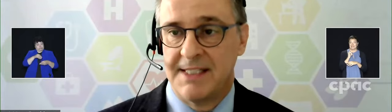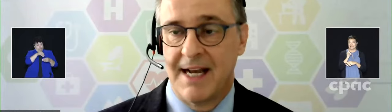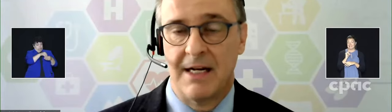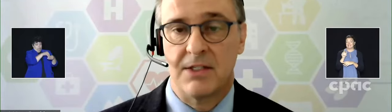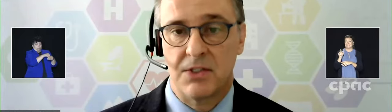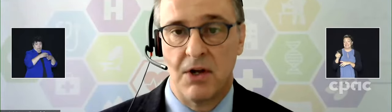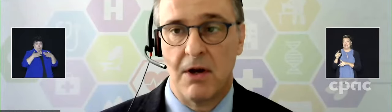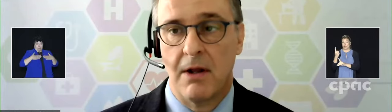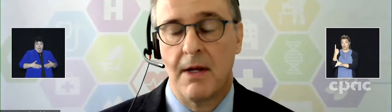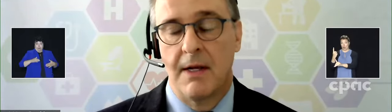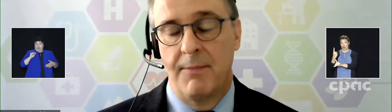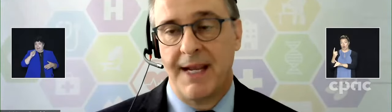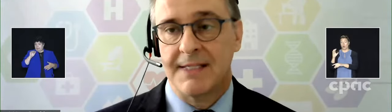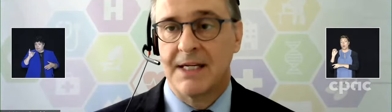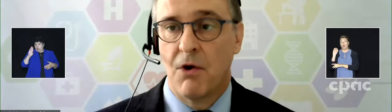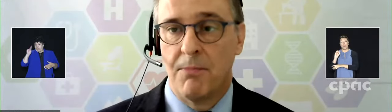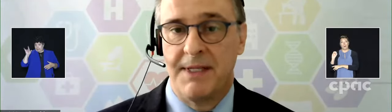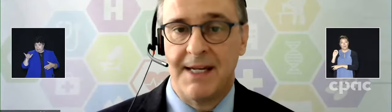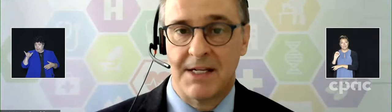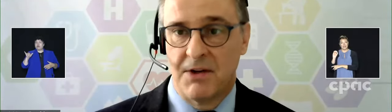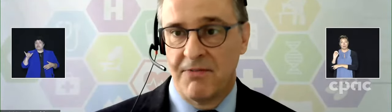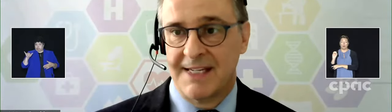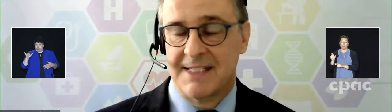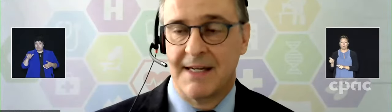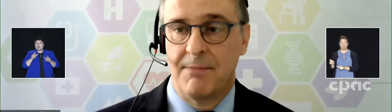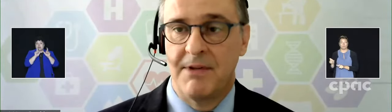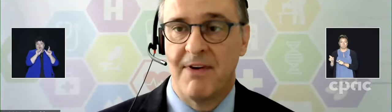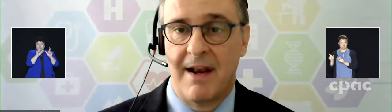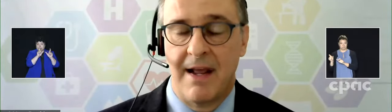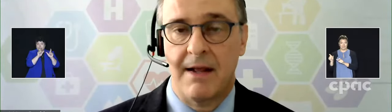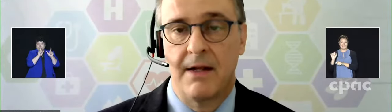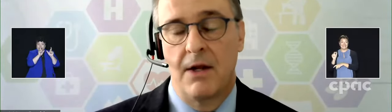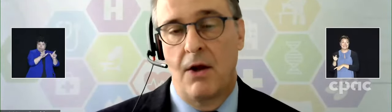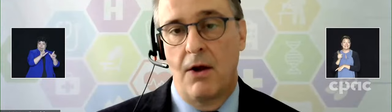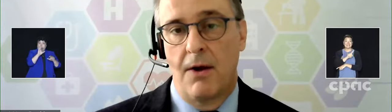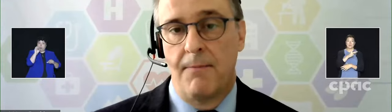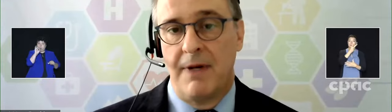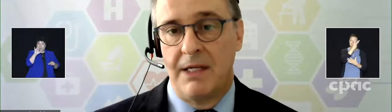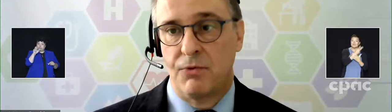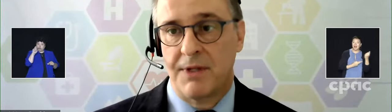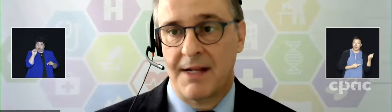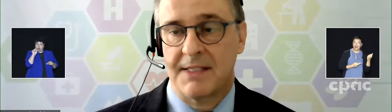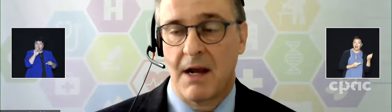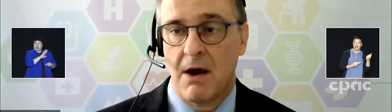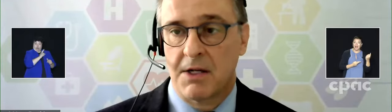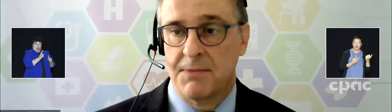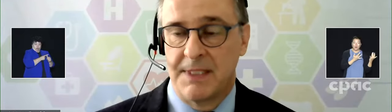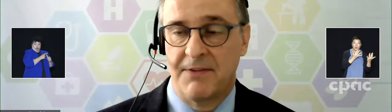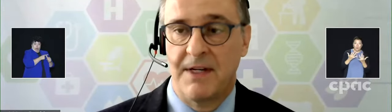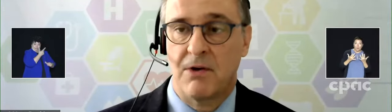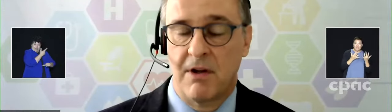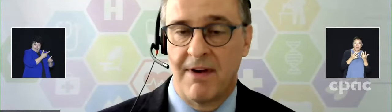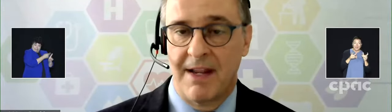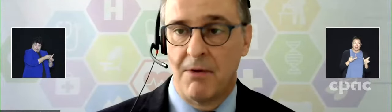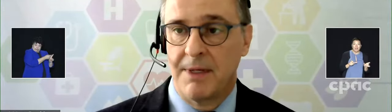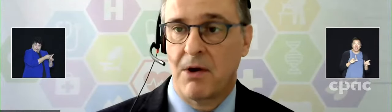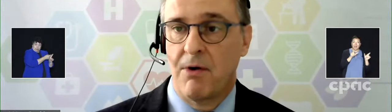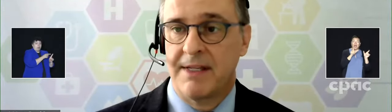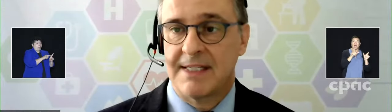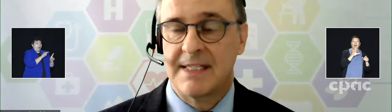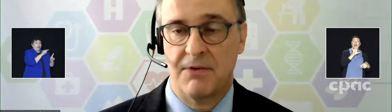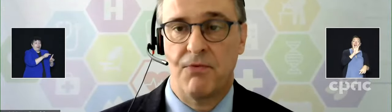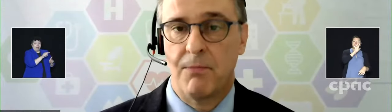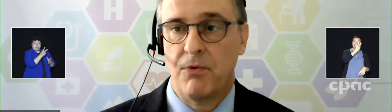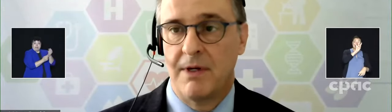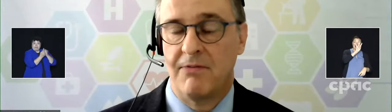seule, mais quand c'est combiné dans un vaccin bivalent, les taux d'anticorps spécifiques contre la variant Omicron étaient sept fois